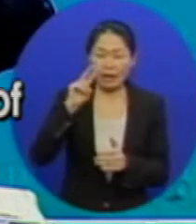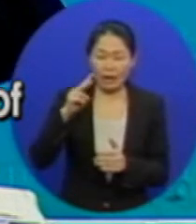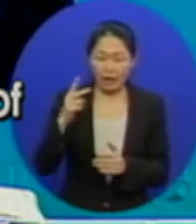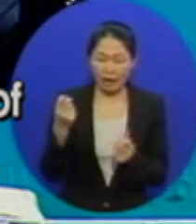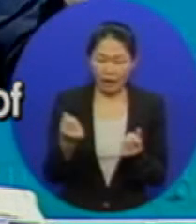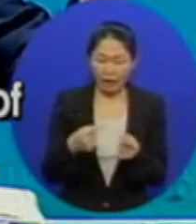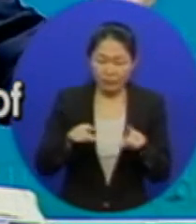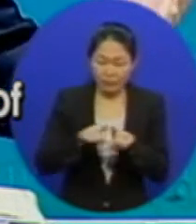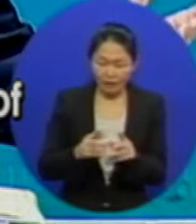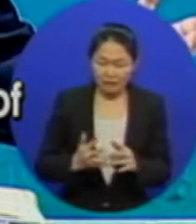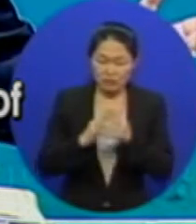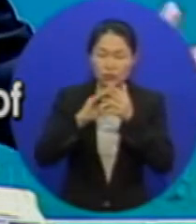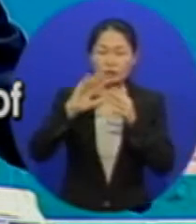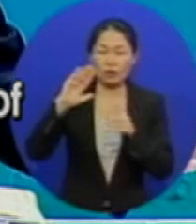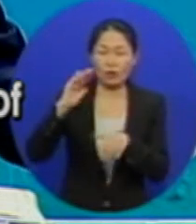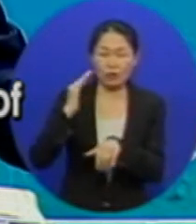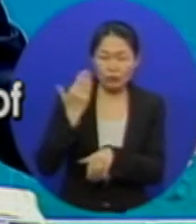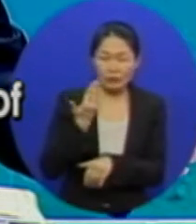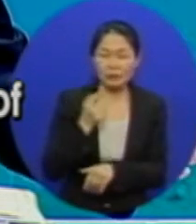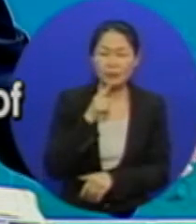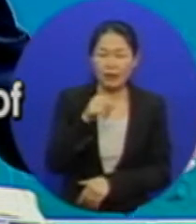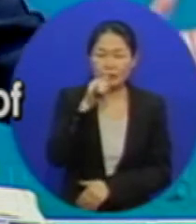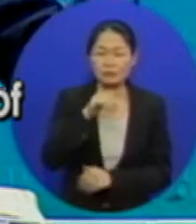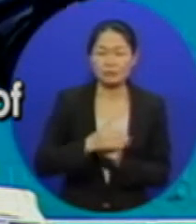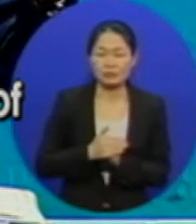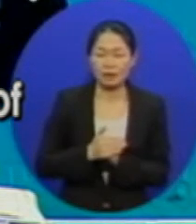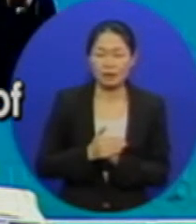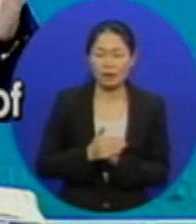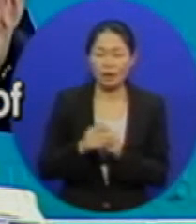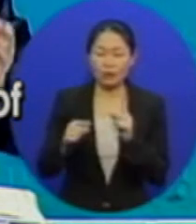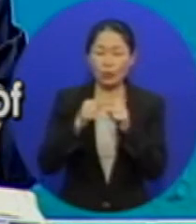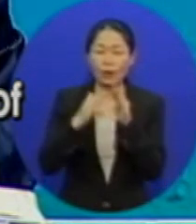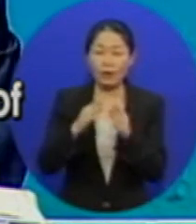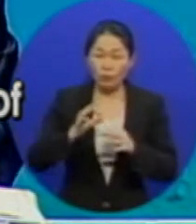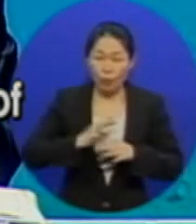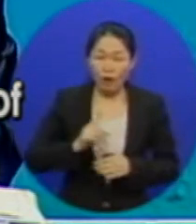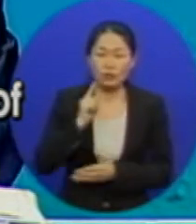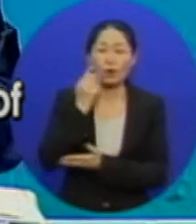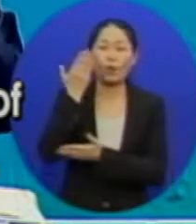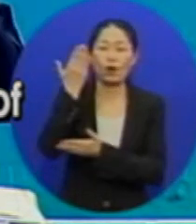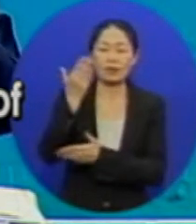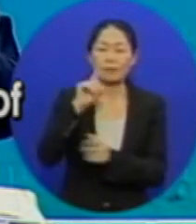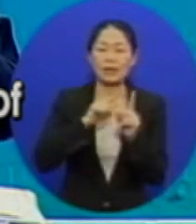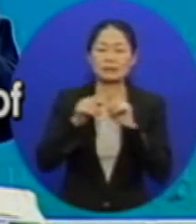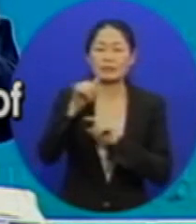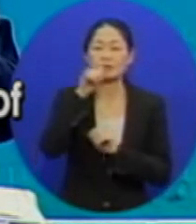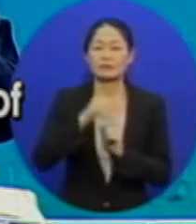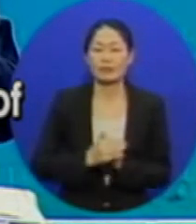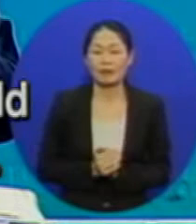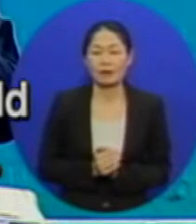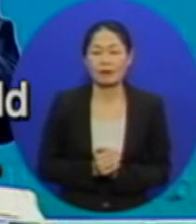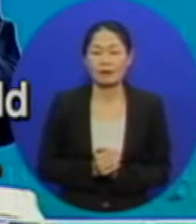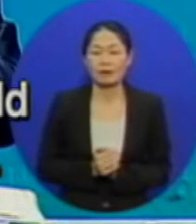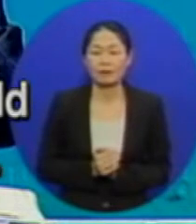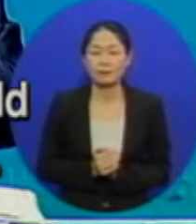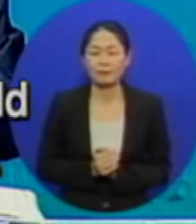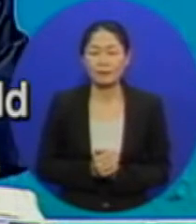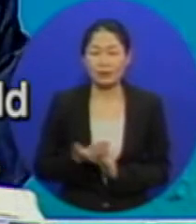야 나 되어지는 교회의 놀라운 아 하나님의 영광을 말씀하고 계세요